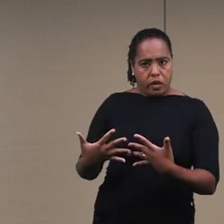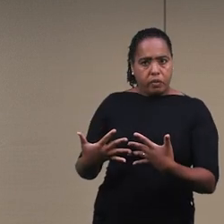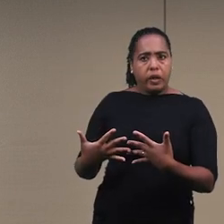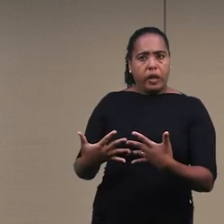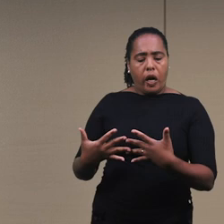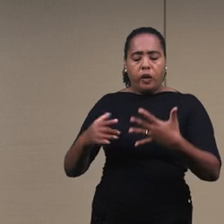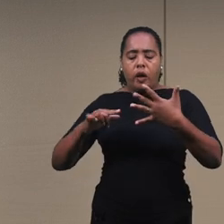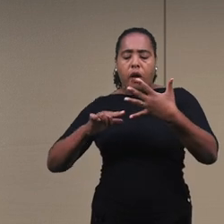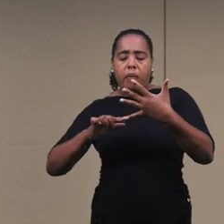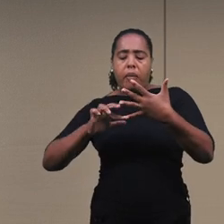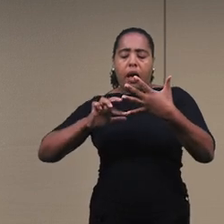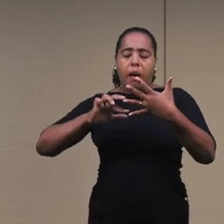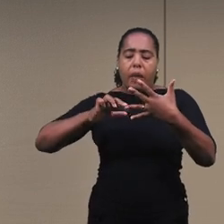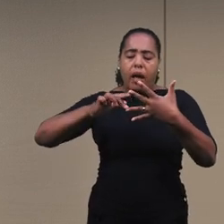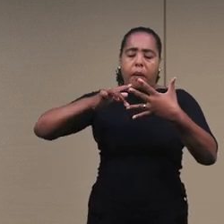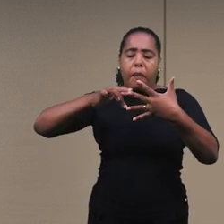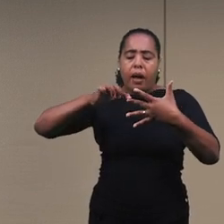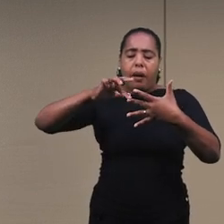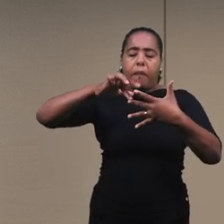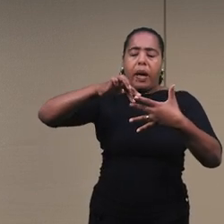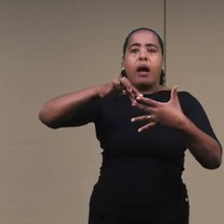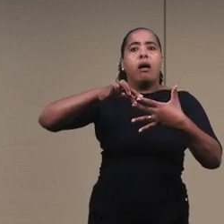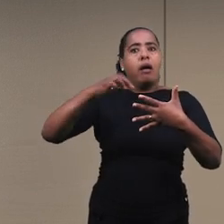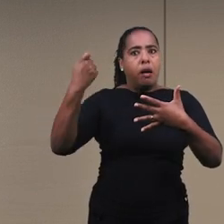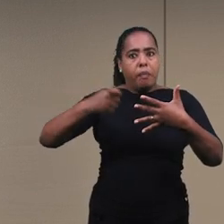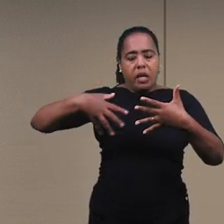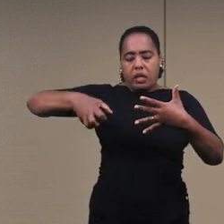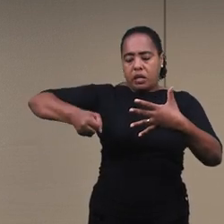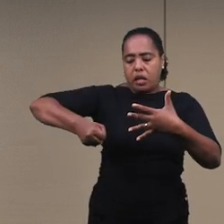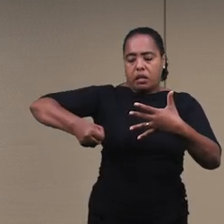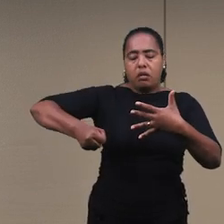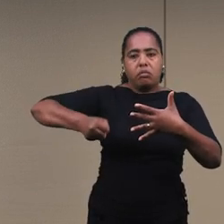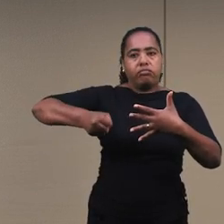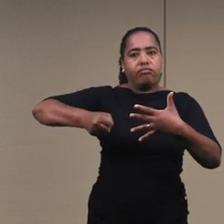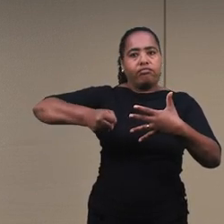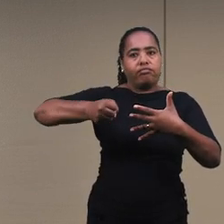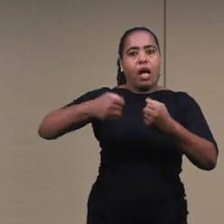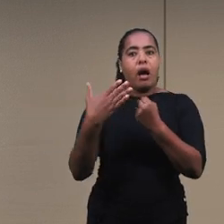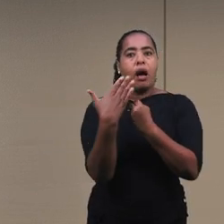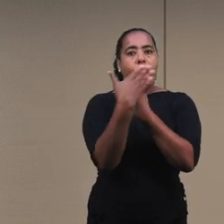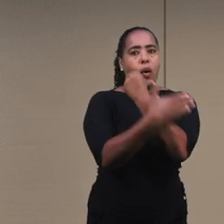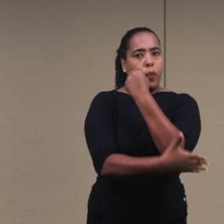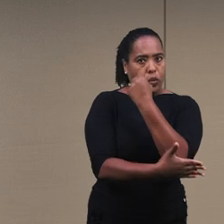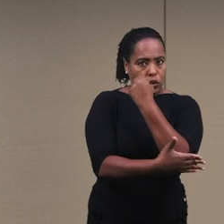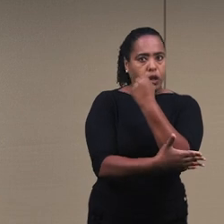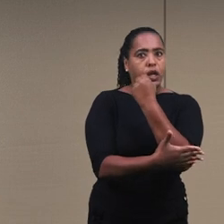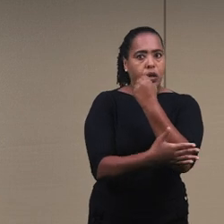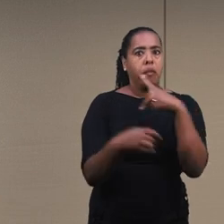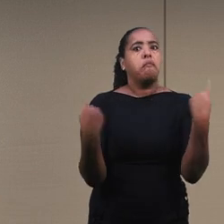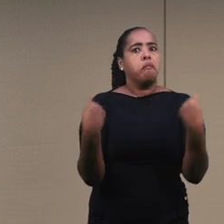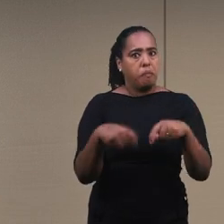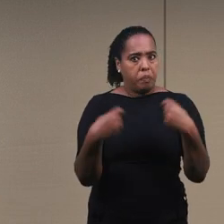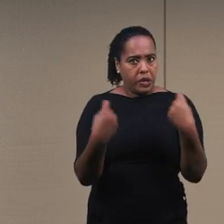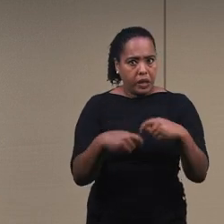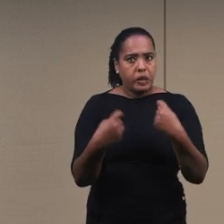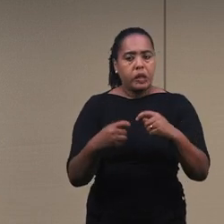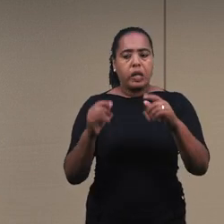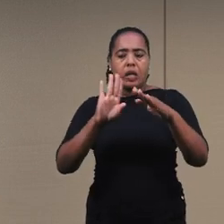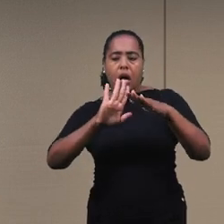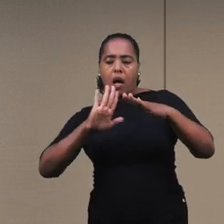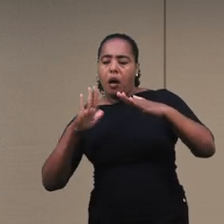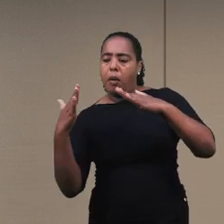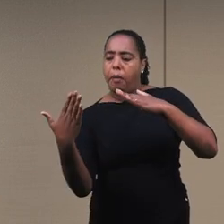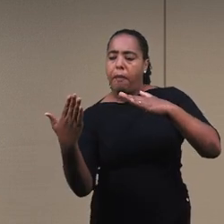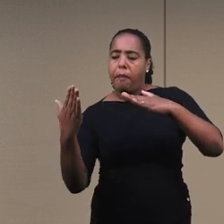l'échelle. Donc, l'escalier, on doit mettre une portière avec dans toutes les maisons avec les